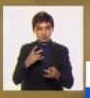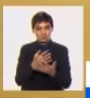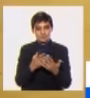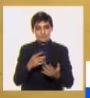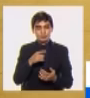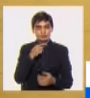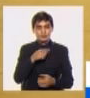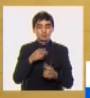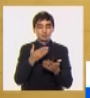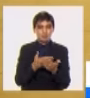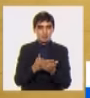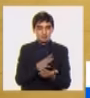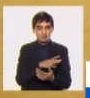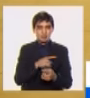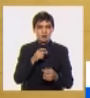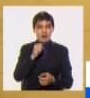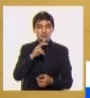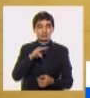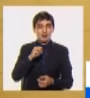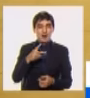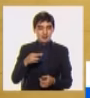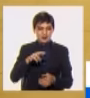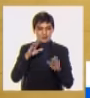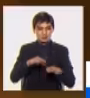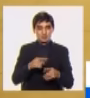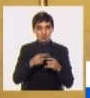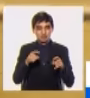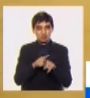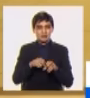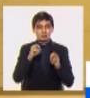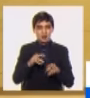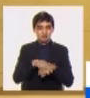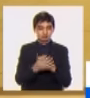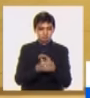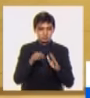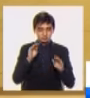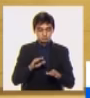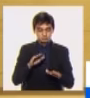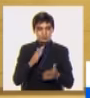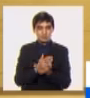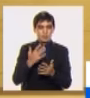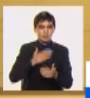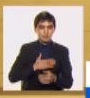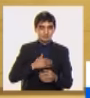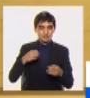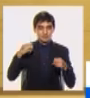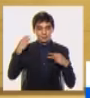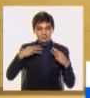к примеру всеми излюбленной анталия повсюду становятся нет айзере и специальные системы дезинфекции